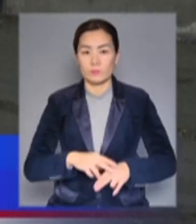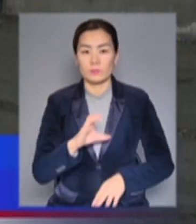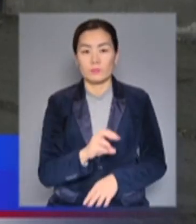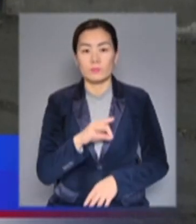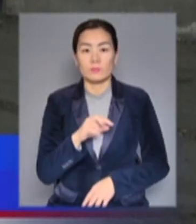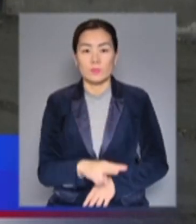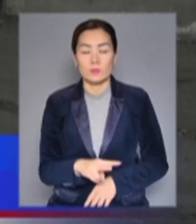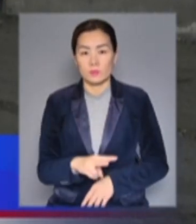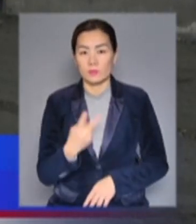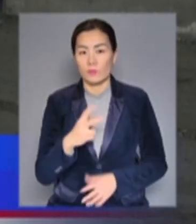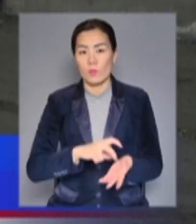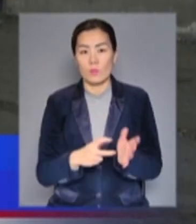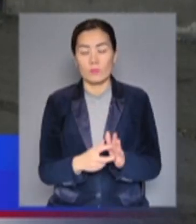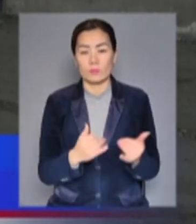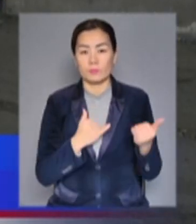Самалдан